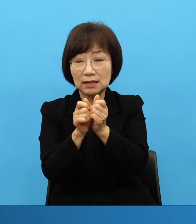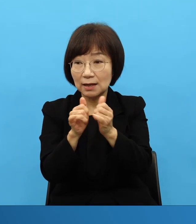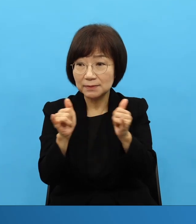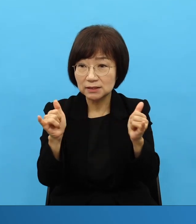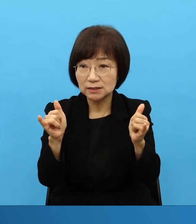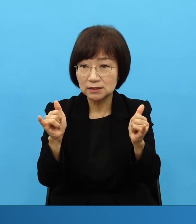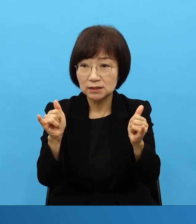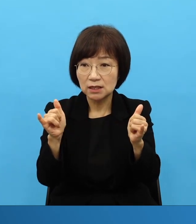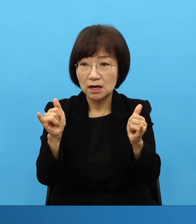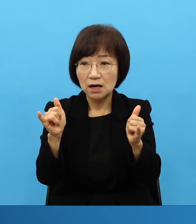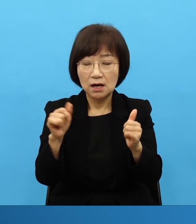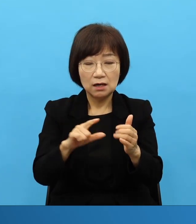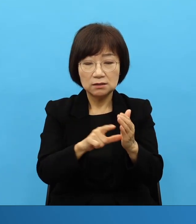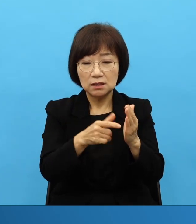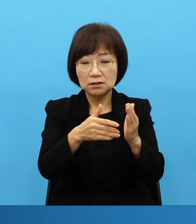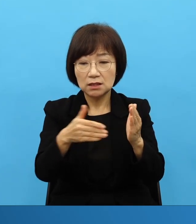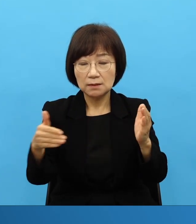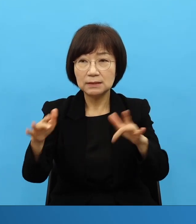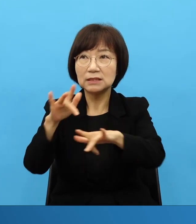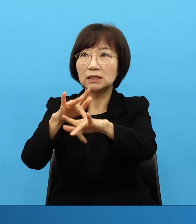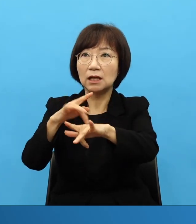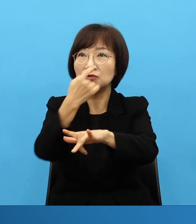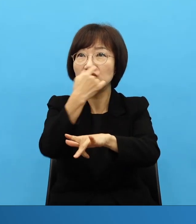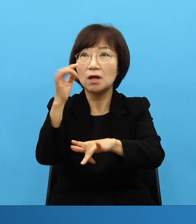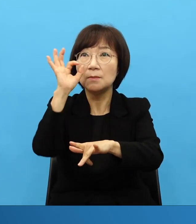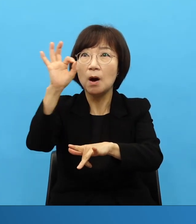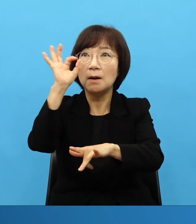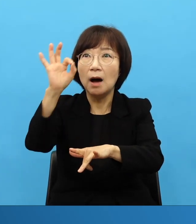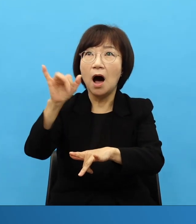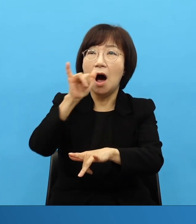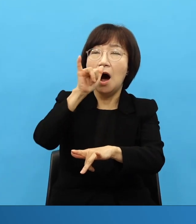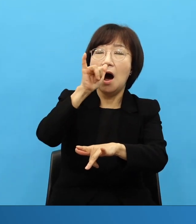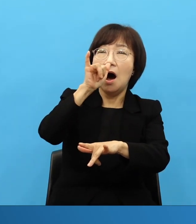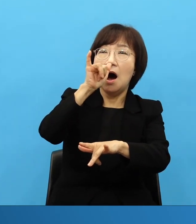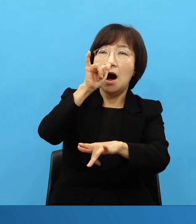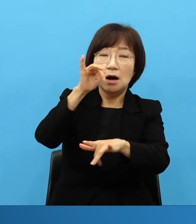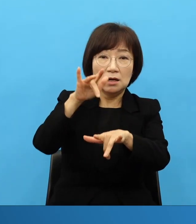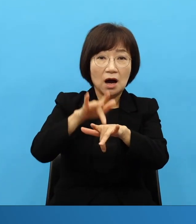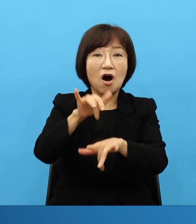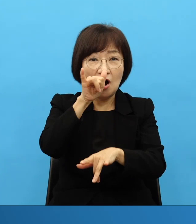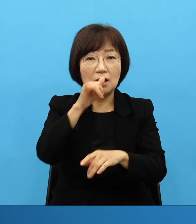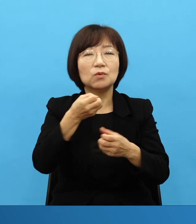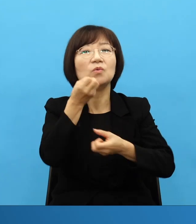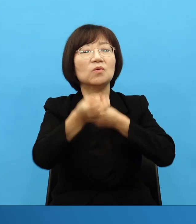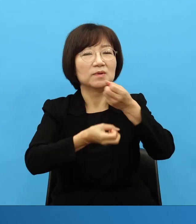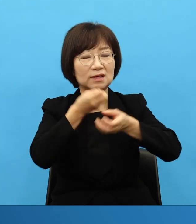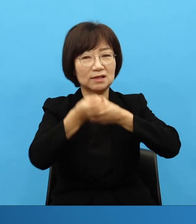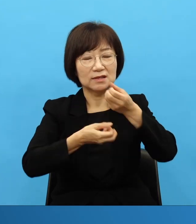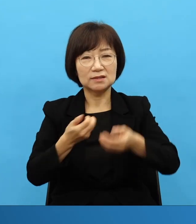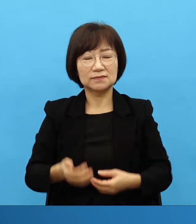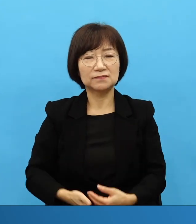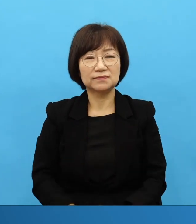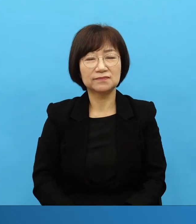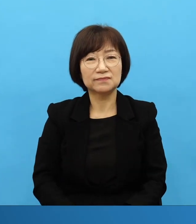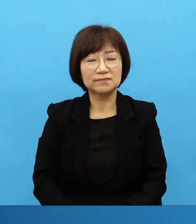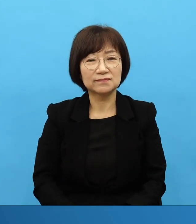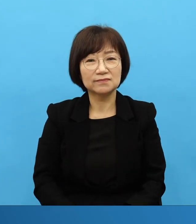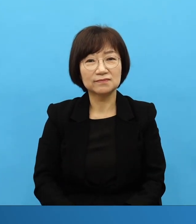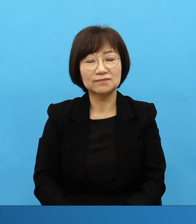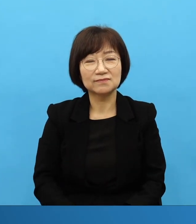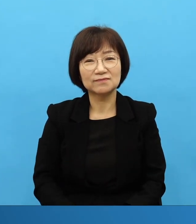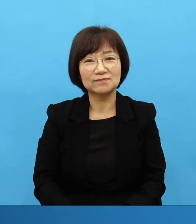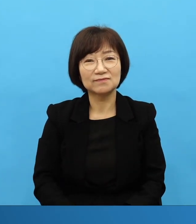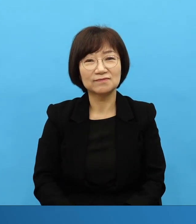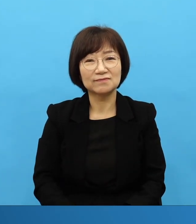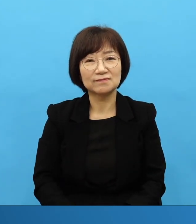누르고 다 잡혀주고 진짜 보이는 거예요. 그게. And then some people who had abused drugs for a very long time at the brink of death, they say that they are completely chained by